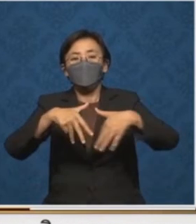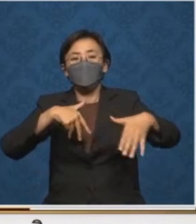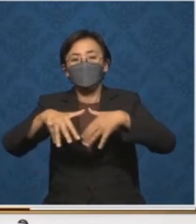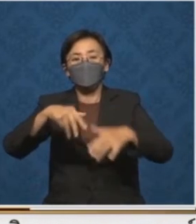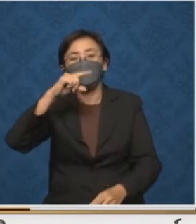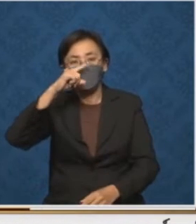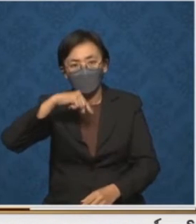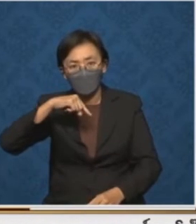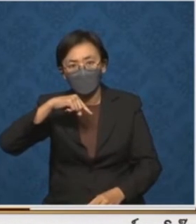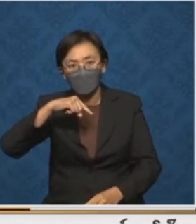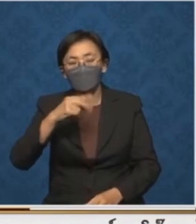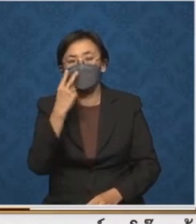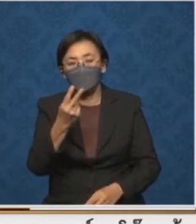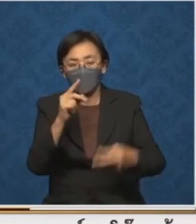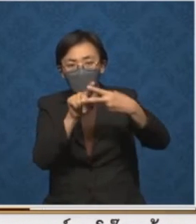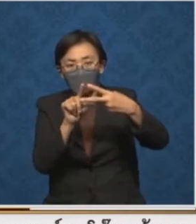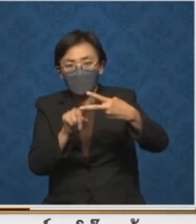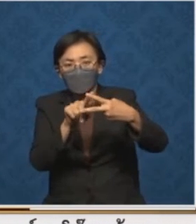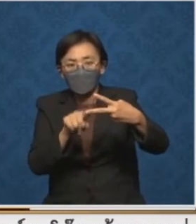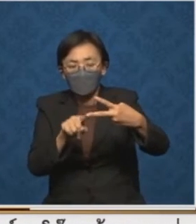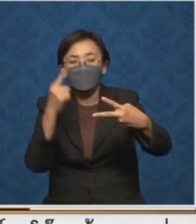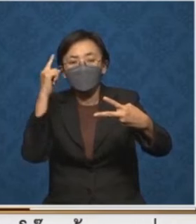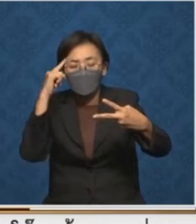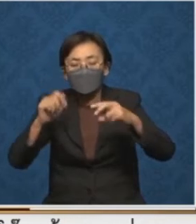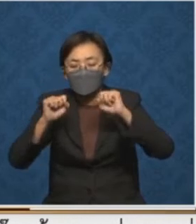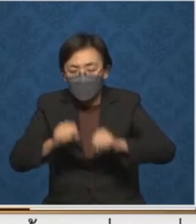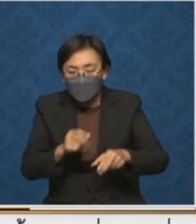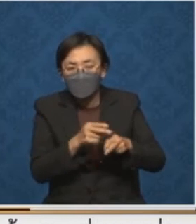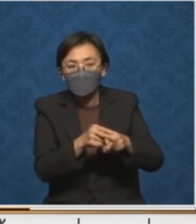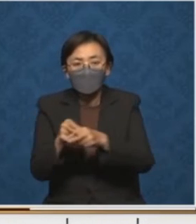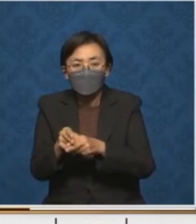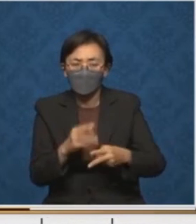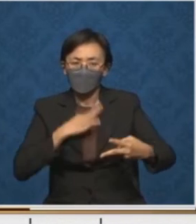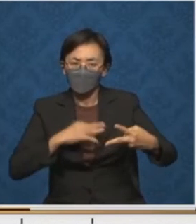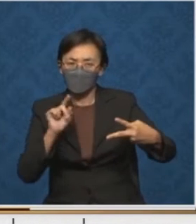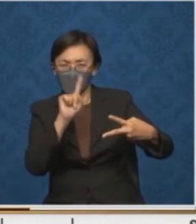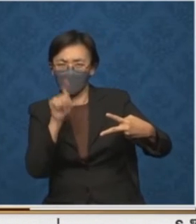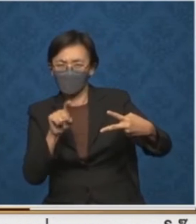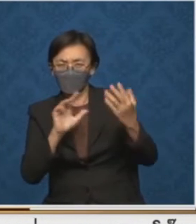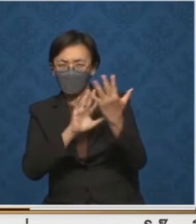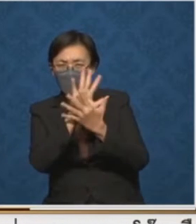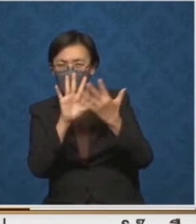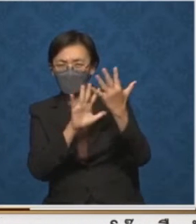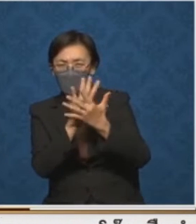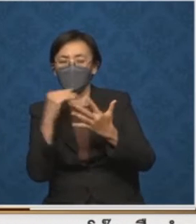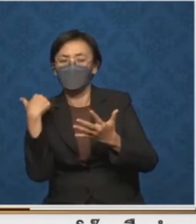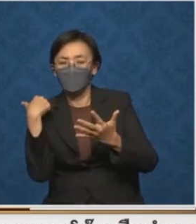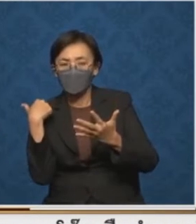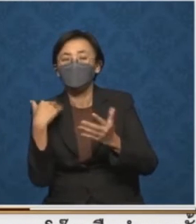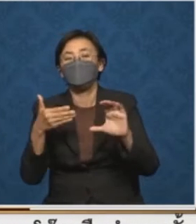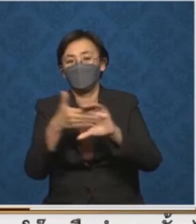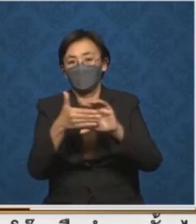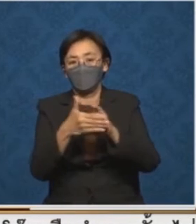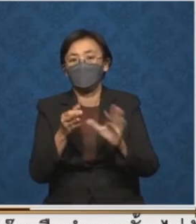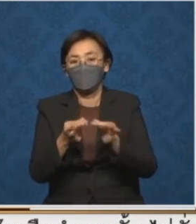วดีกวา สมวงดีกว่าท่านเราได้เลยฮะสีแดงคือS